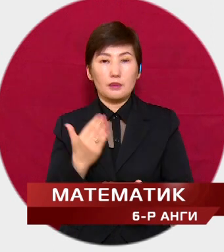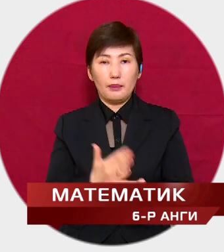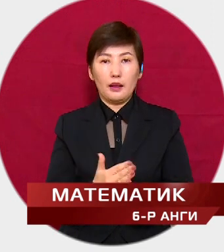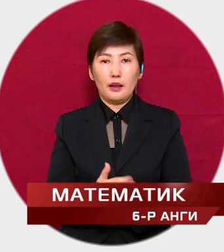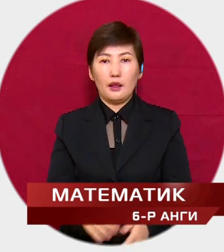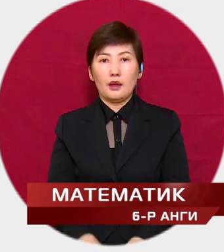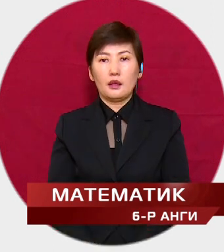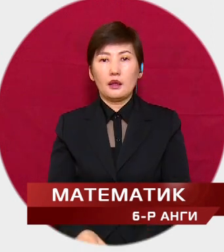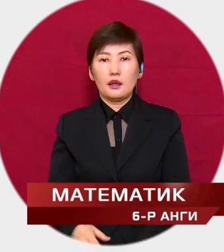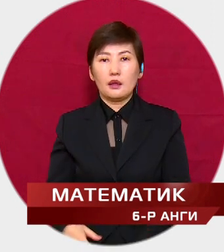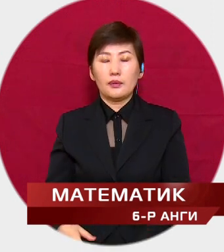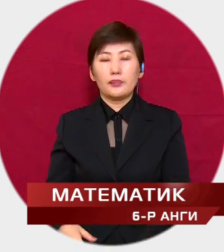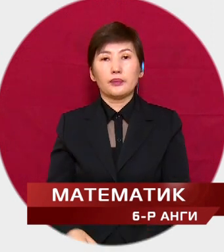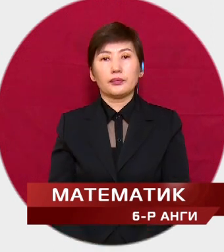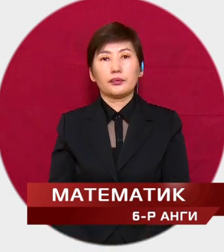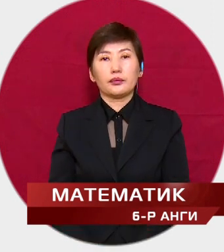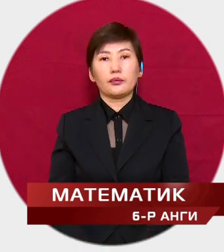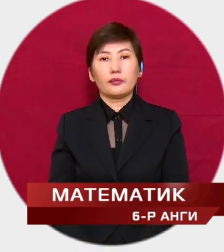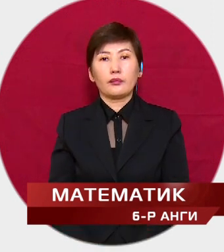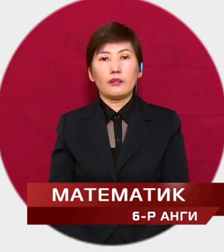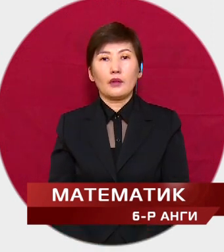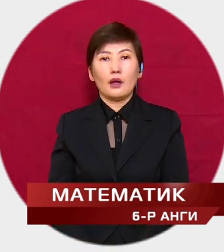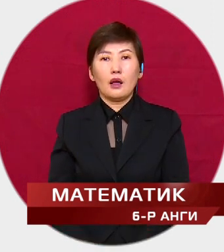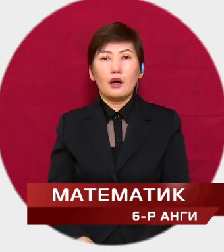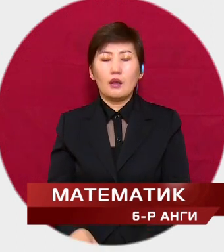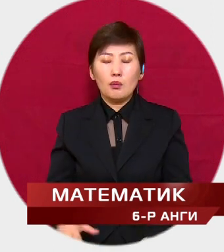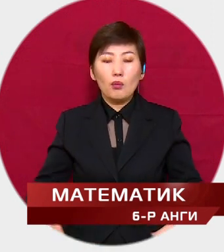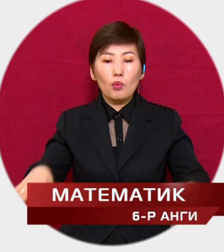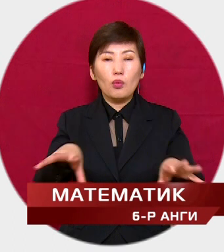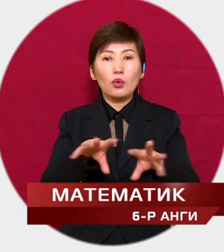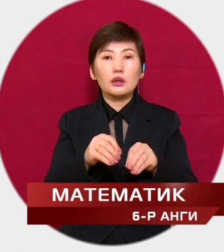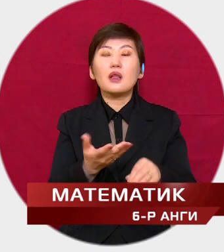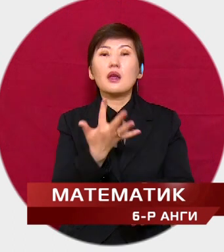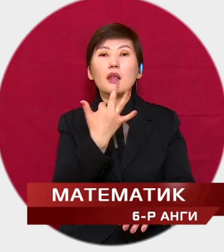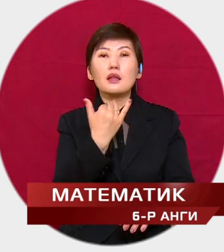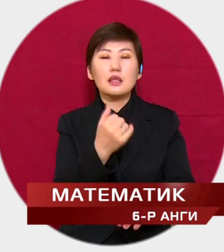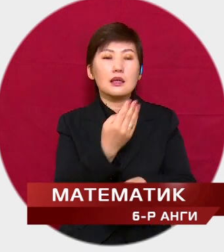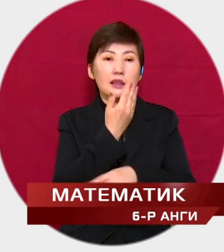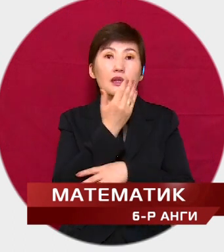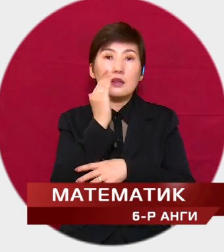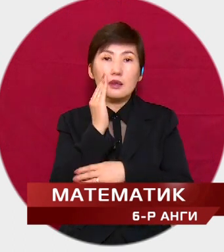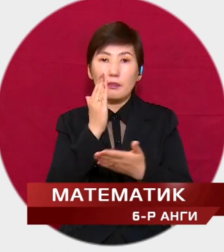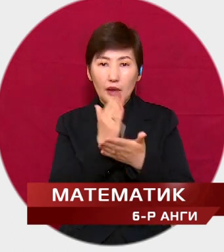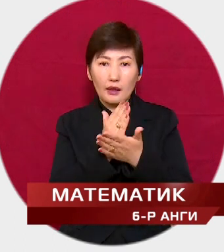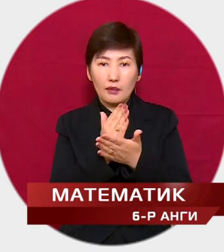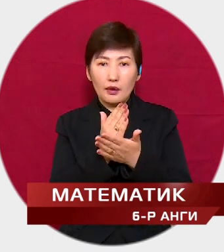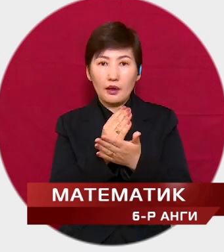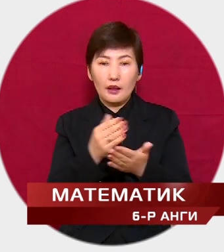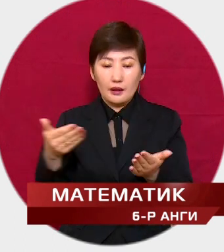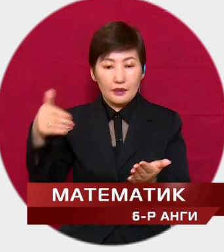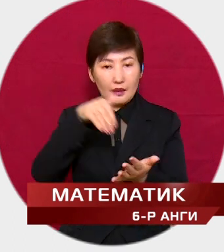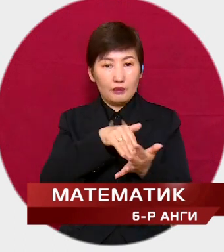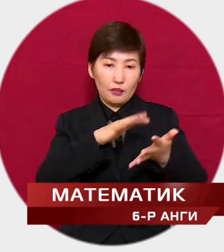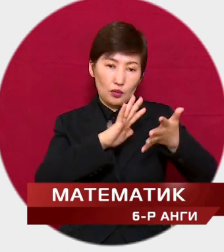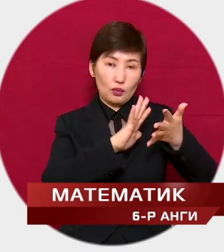тарьсан цэцгээ яаж олох вэ гэдэг дээр анхаарлаа хандуулъя. За энэ тарьсан цэцгийн тоо бол мэдээж бид нар ингээд давтамжийнхаа